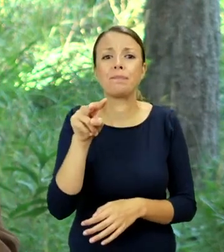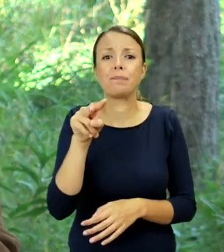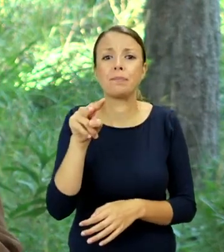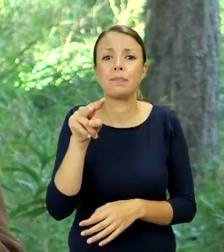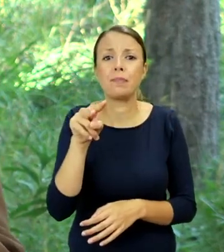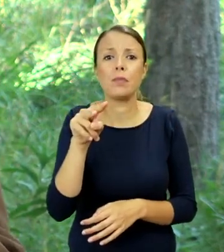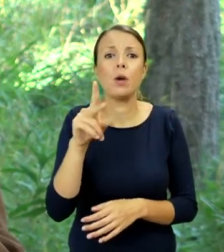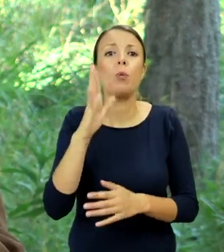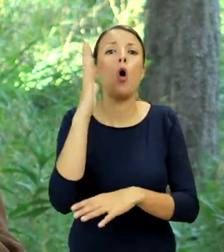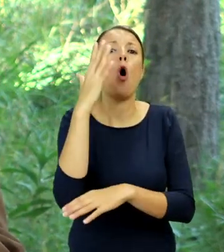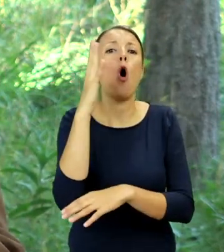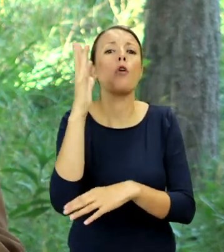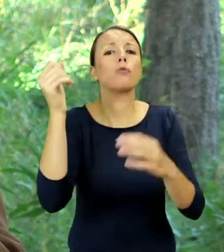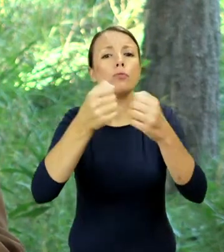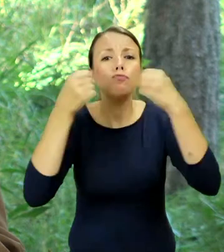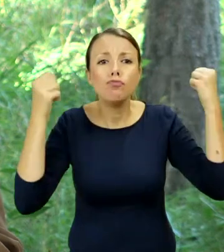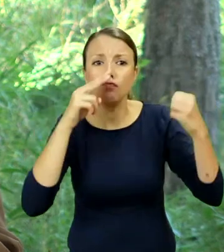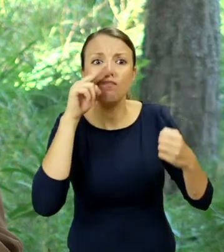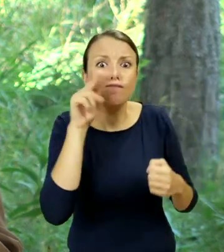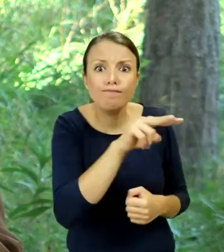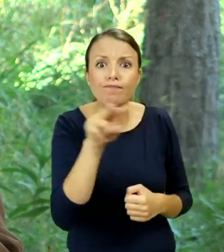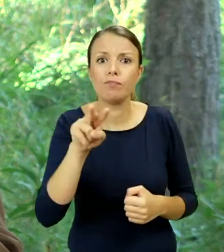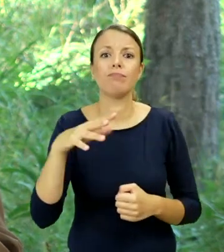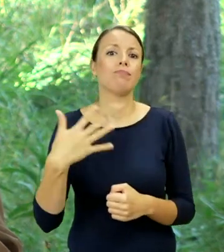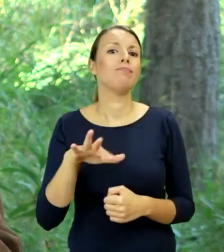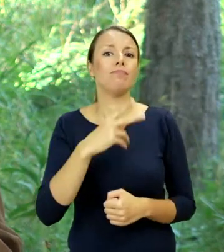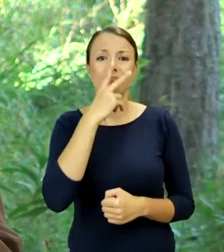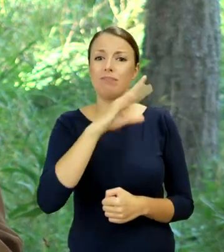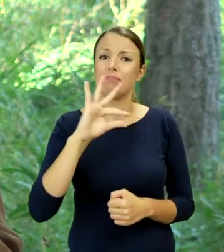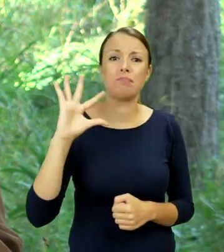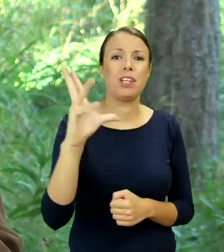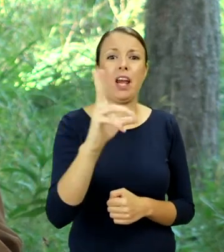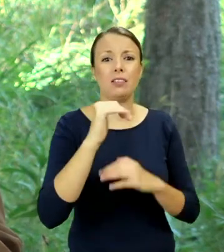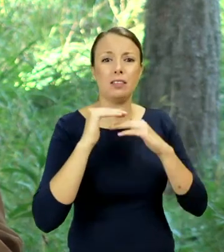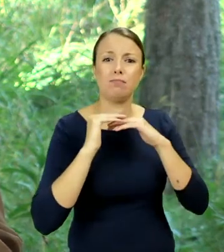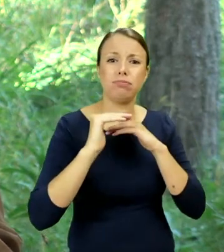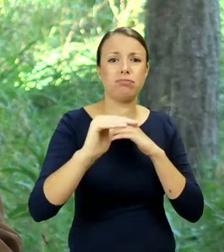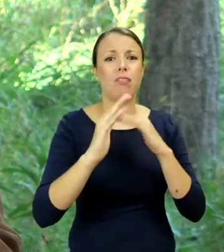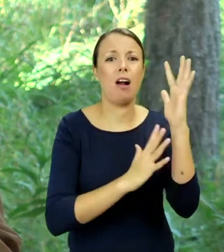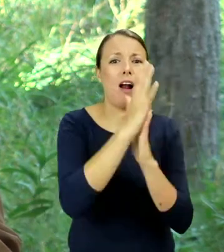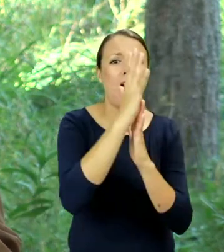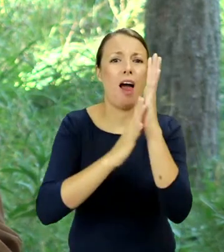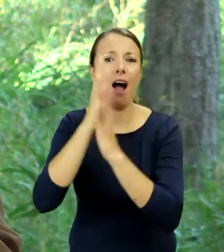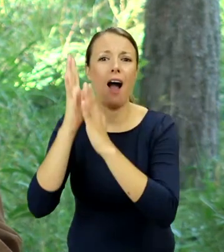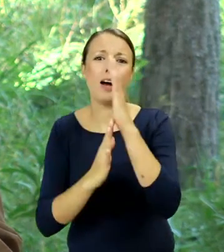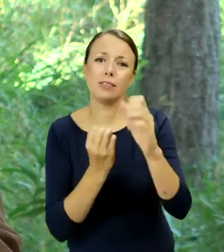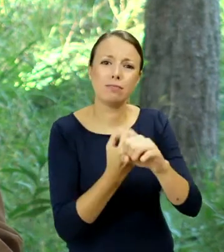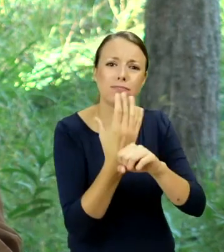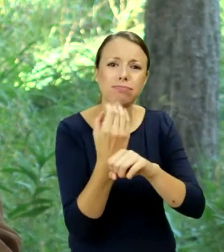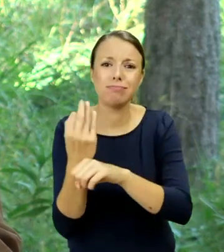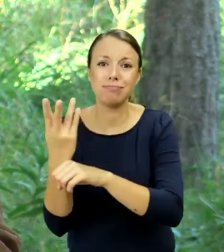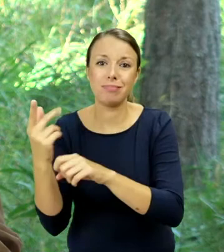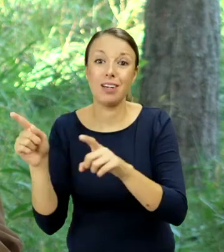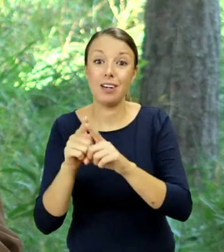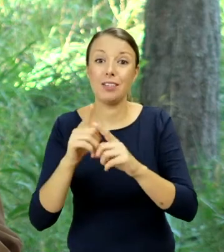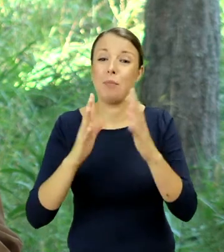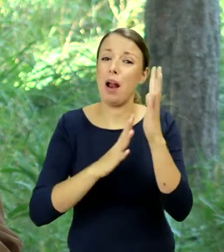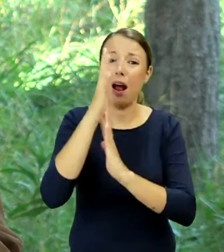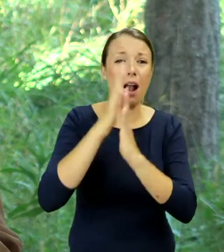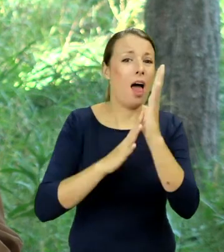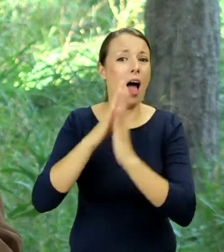za okno, dostrzeżemy piękną zieleń i las otaczający, las znajdujący